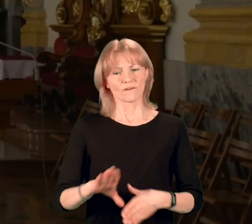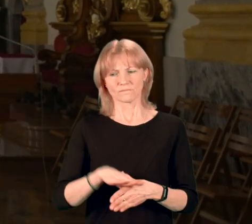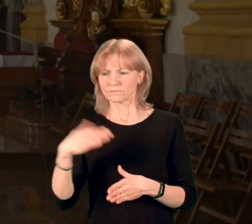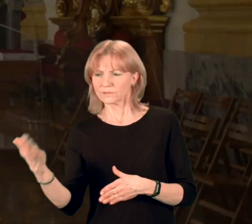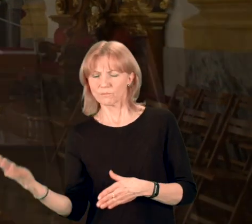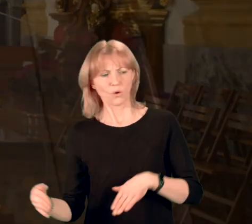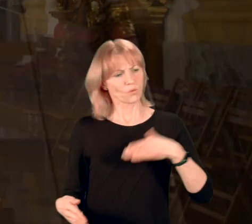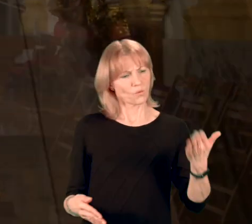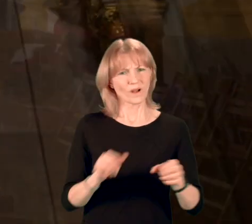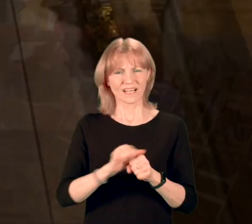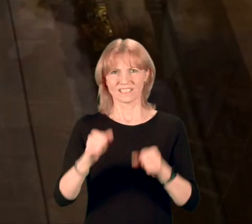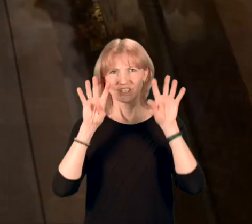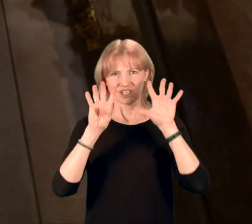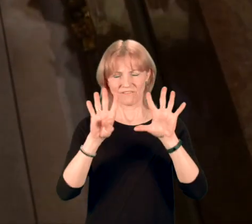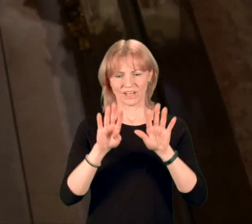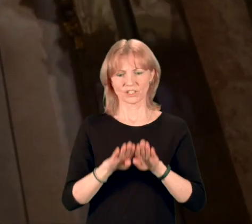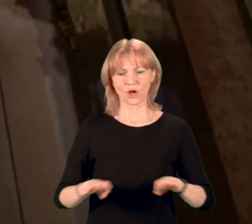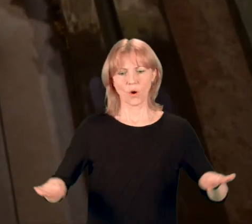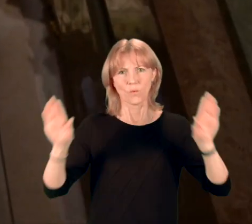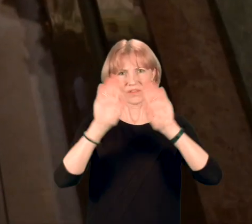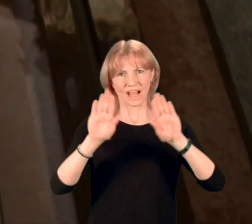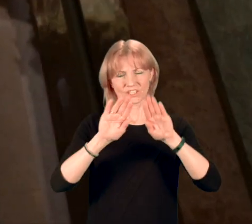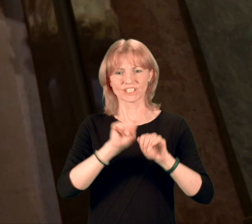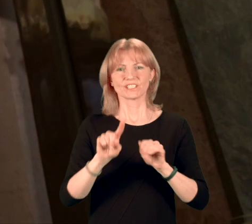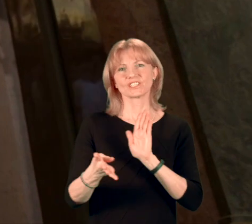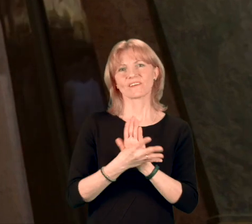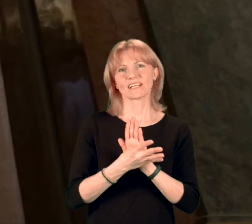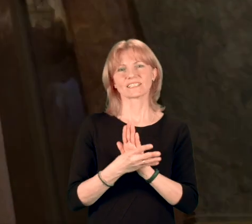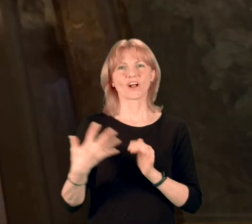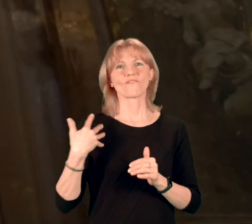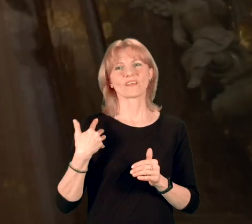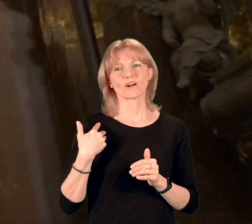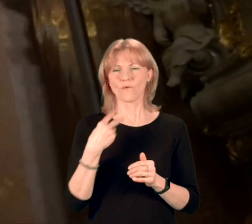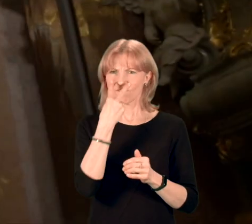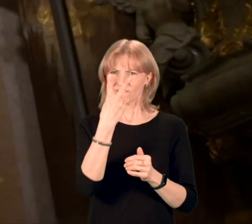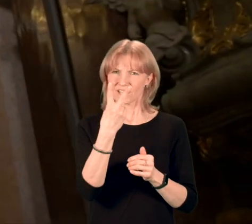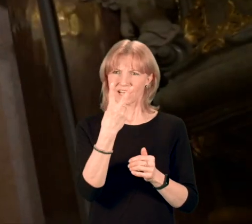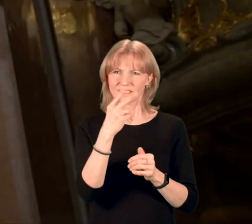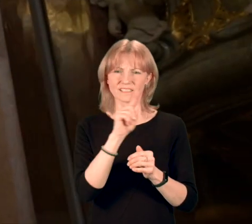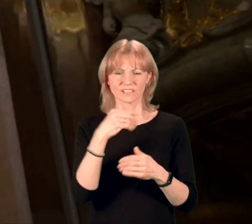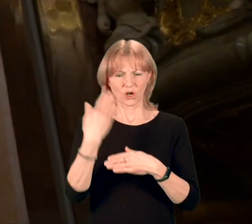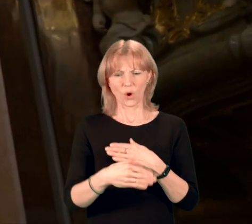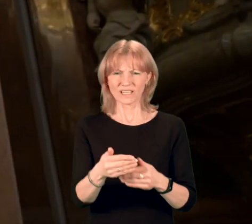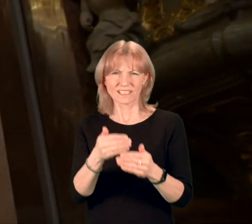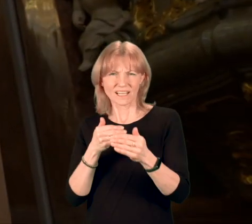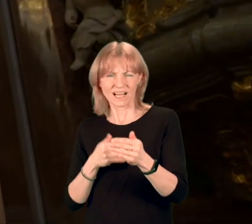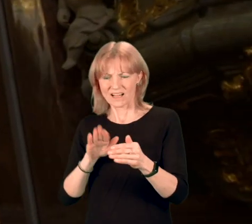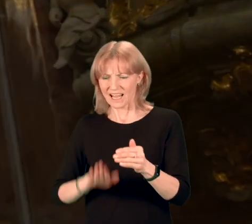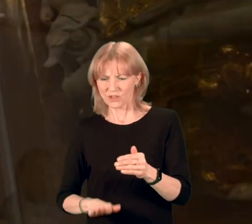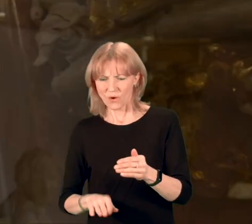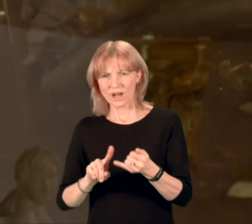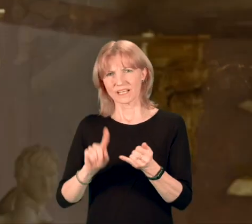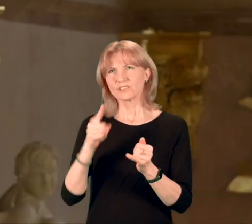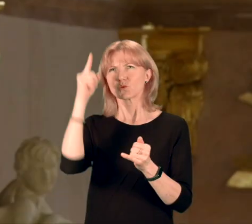W nawach bocznych znajduje się dziewięć ołtarzy z XVIII wieku. Spoglądając z końca północnej nawy bocznej, zarówno z